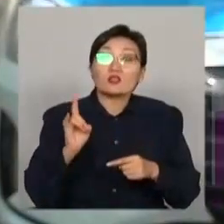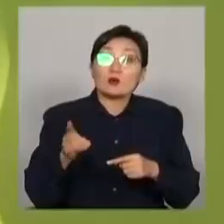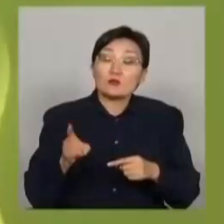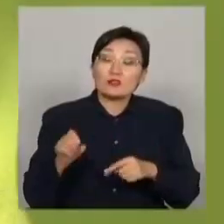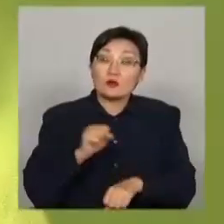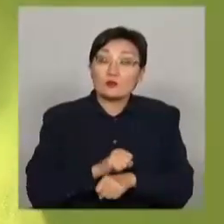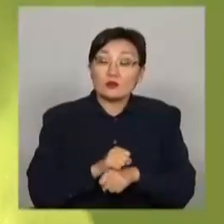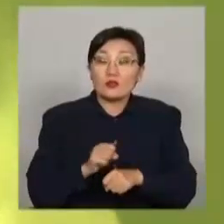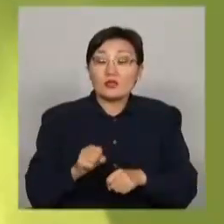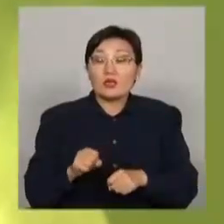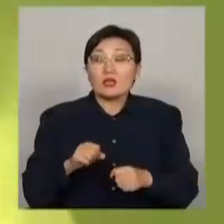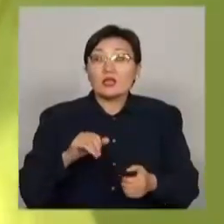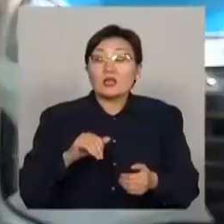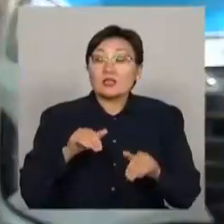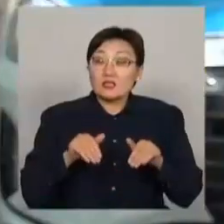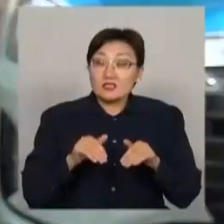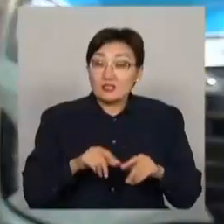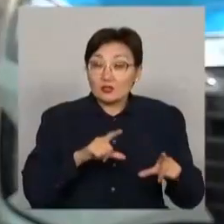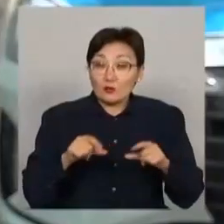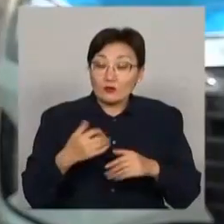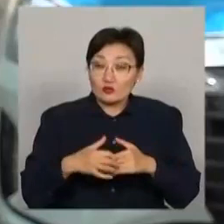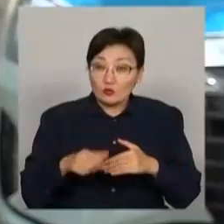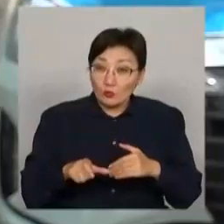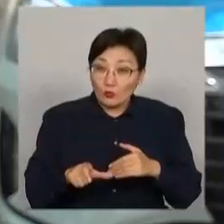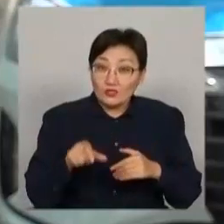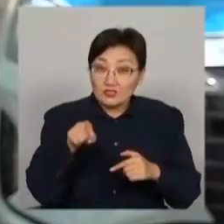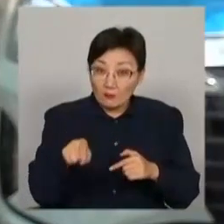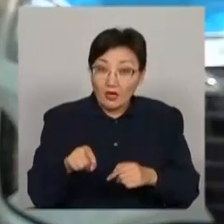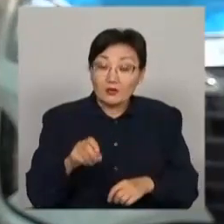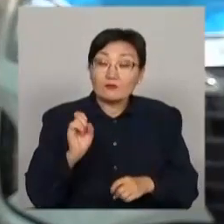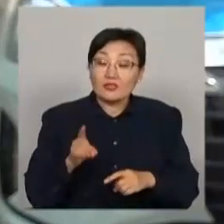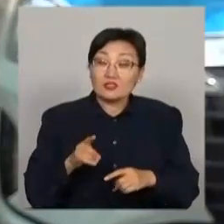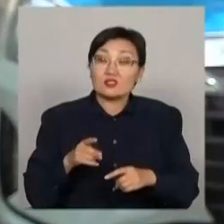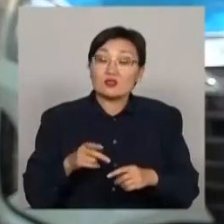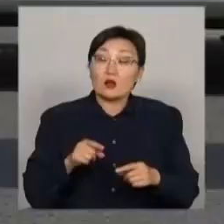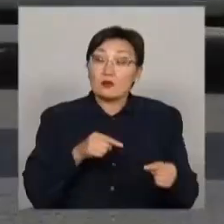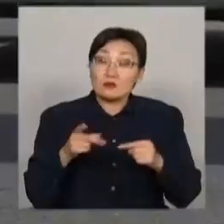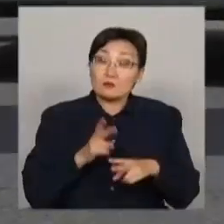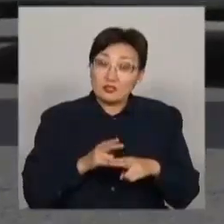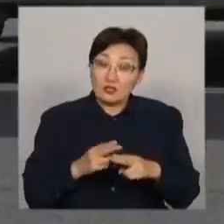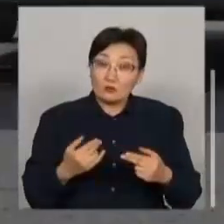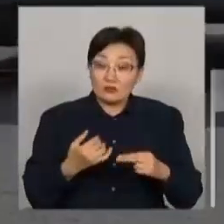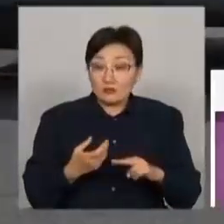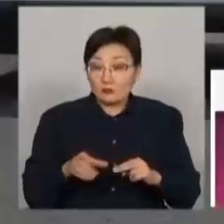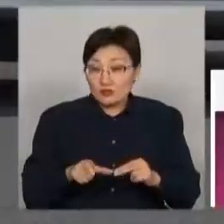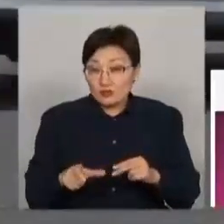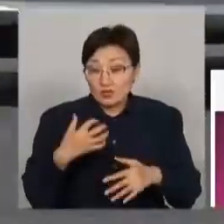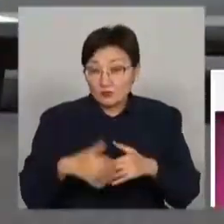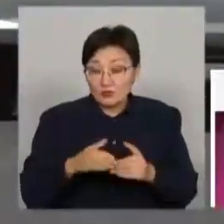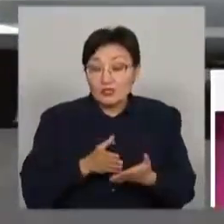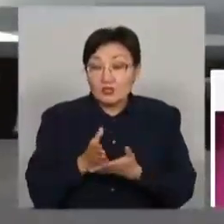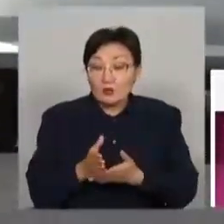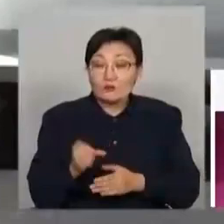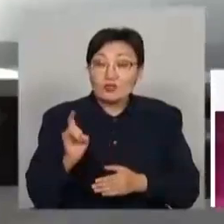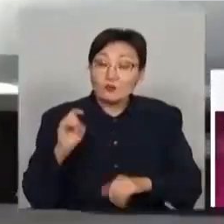ұзын ағашқа кетеді. Такси ұстаған жағдайда адамдар жолдың ортасына шығып кетеді. Содан кейін бір-біріне кедергі жасайды. Бұдан былай тас жолдың ортасына шығып